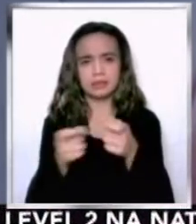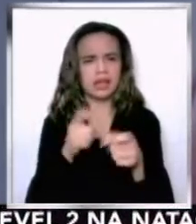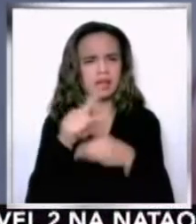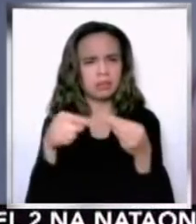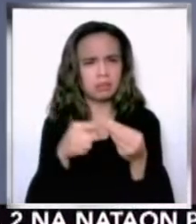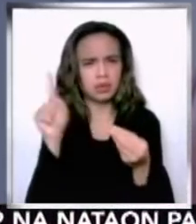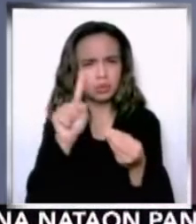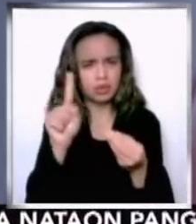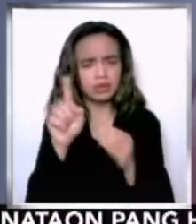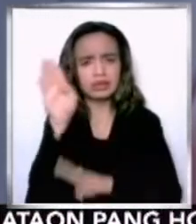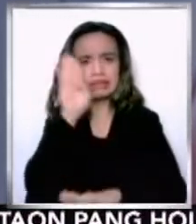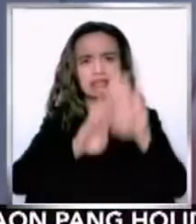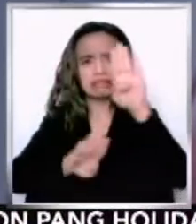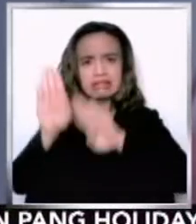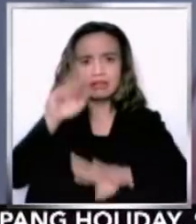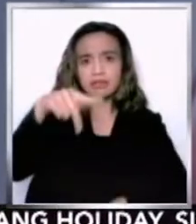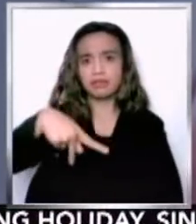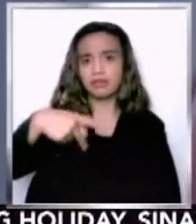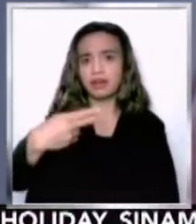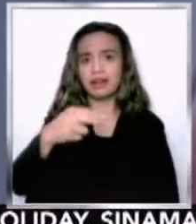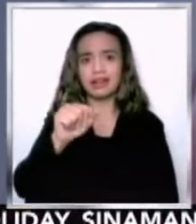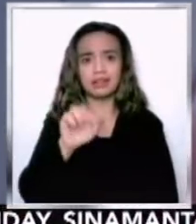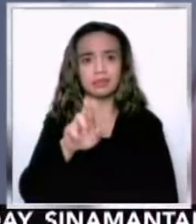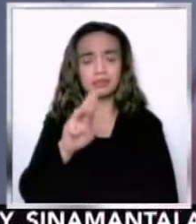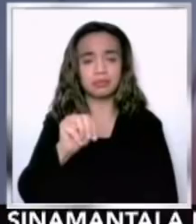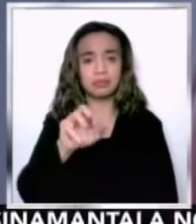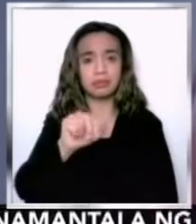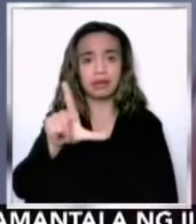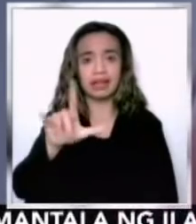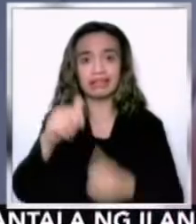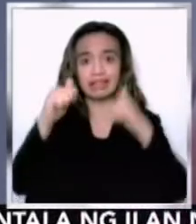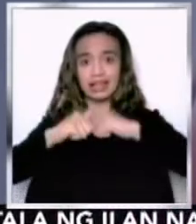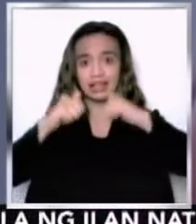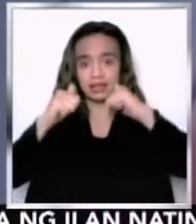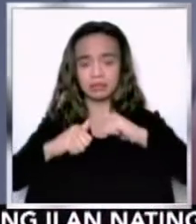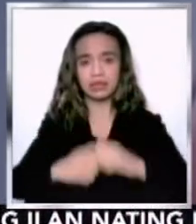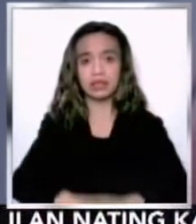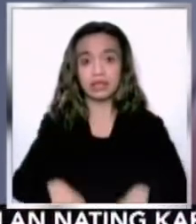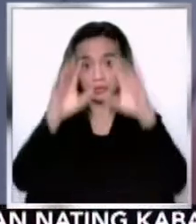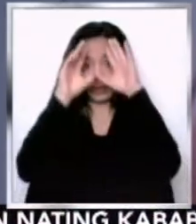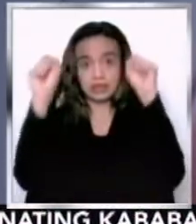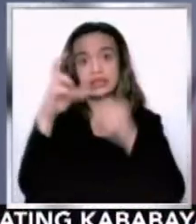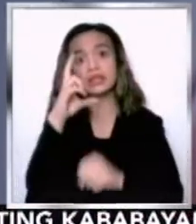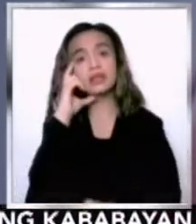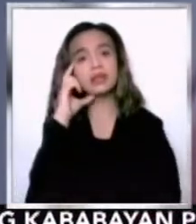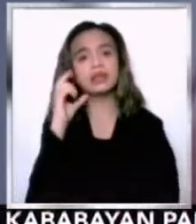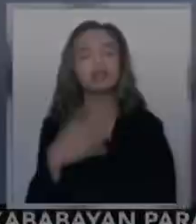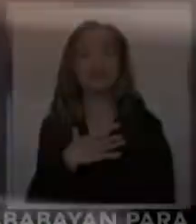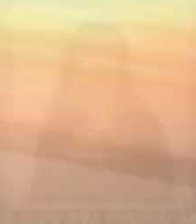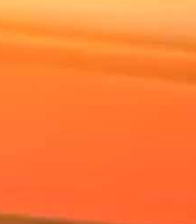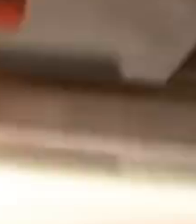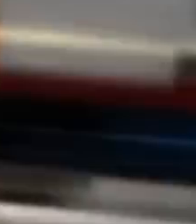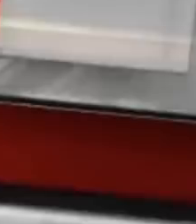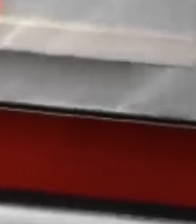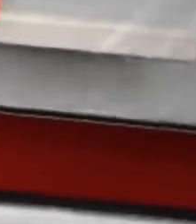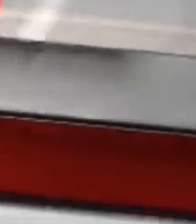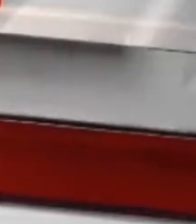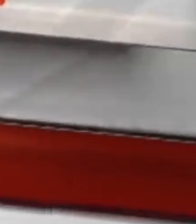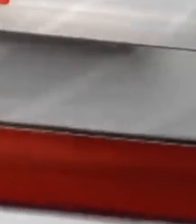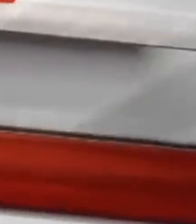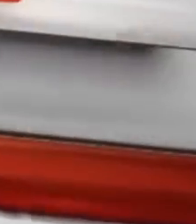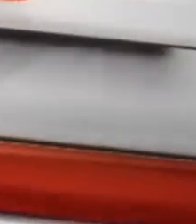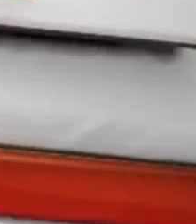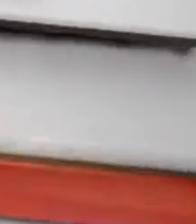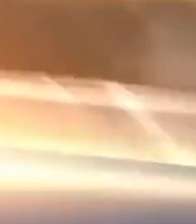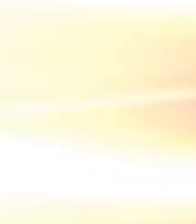na Pharmally deal, pati si Pangulong Duterte ay gustong panagutin ng komite. At nakatutok live si Mav Gonzalez.